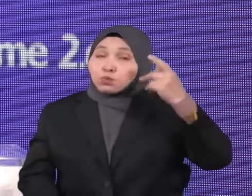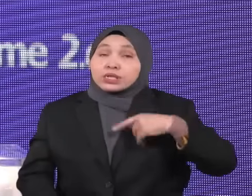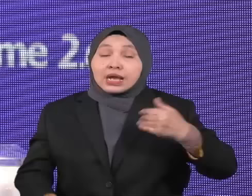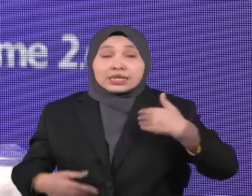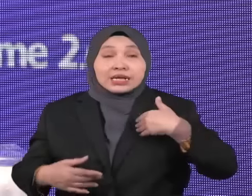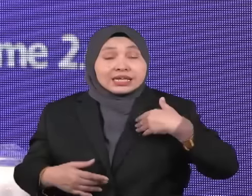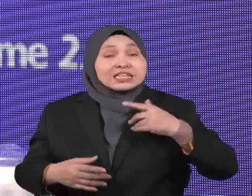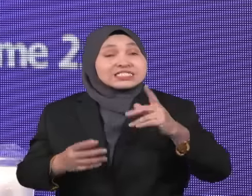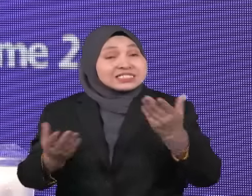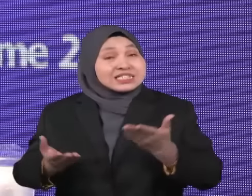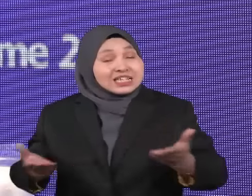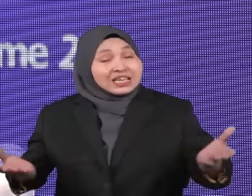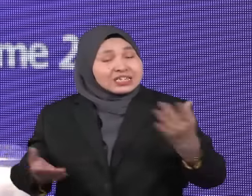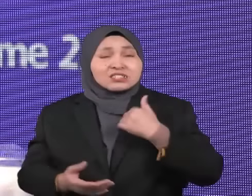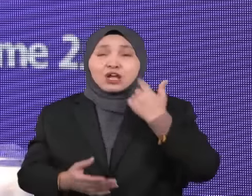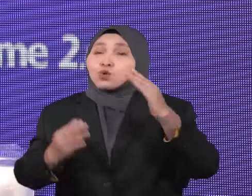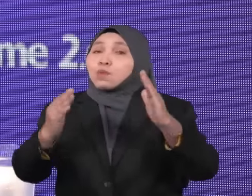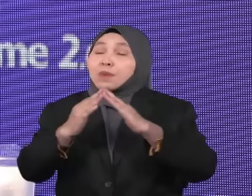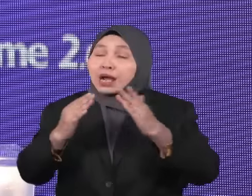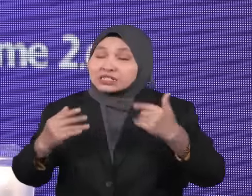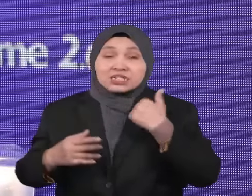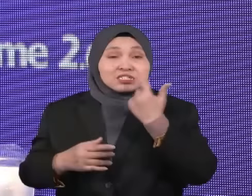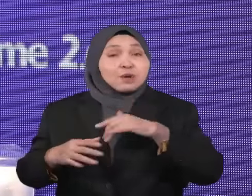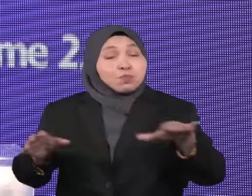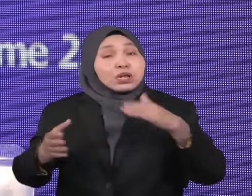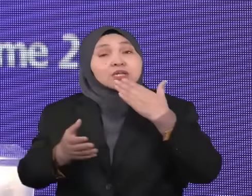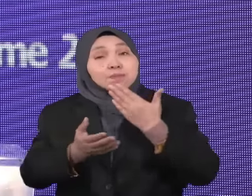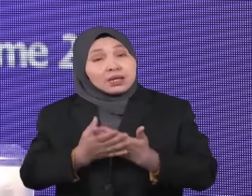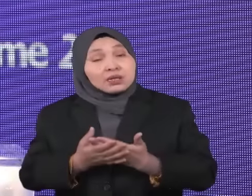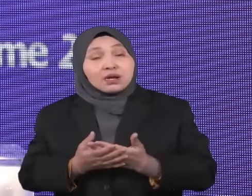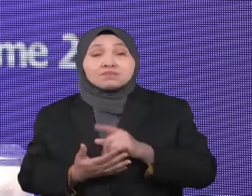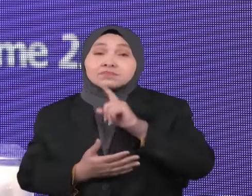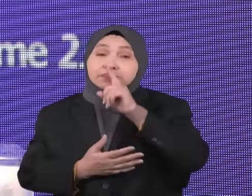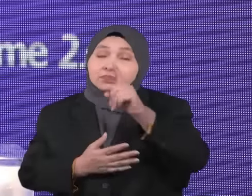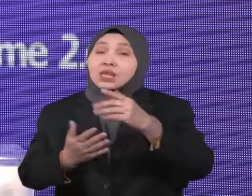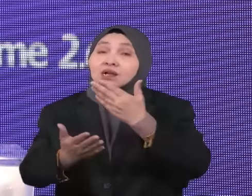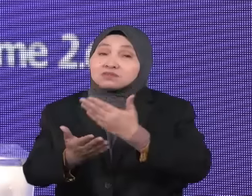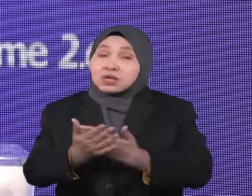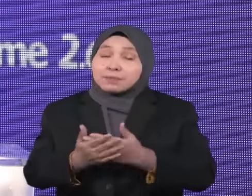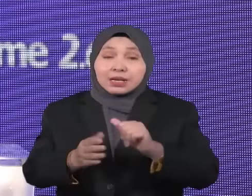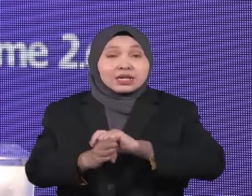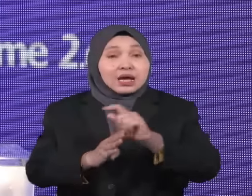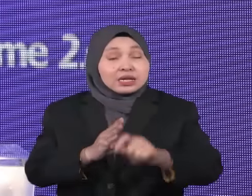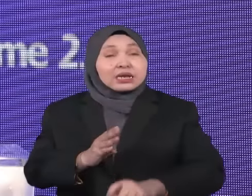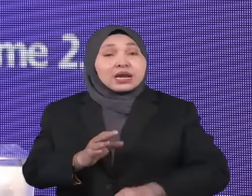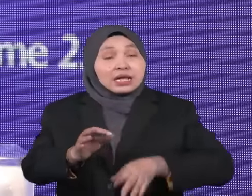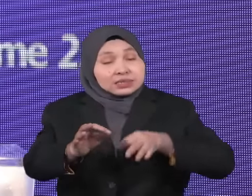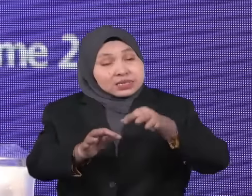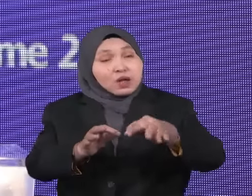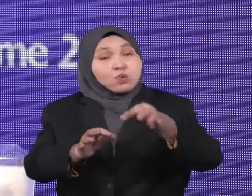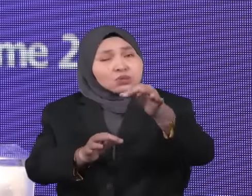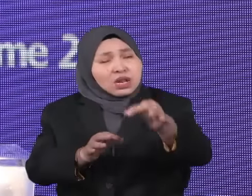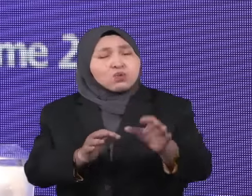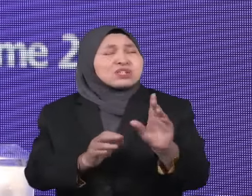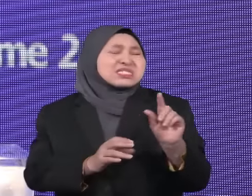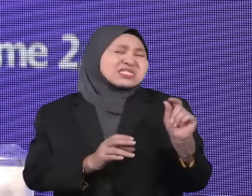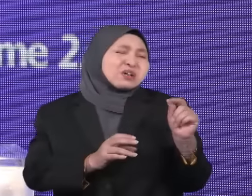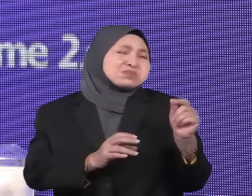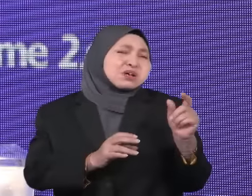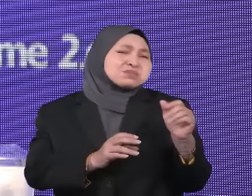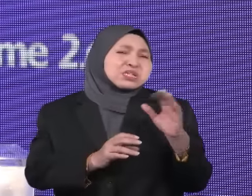berada di rumah, siapa sahaja yang berbuat kebaikan, sebenarnya bila sampai di akhirat nanti nak tangguhkan, ya Allah tangguh sekejaplah, saya